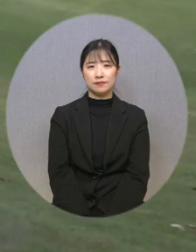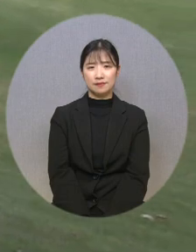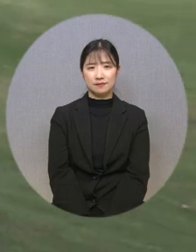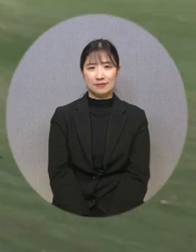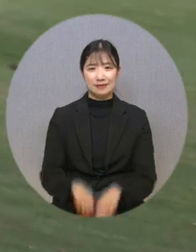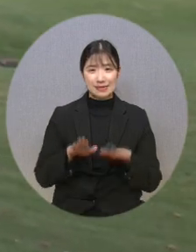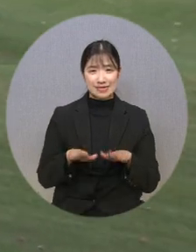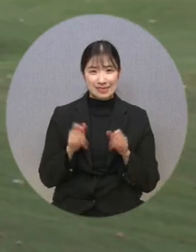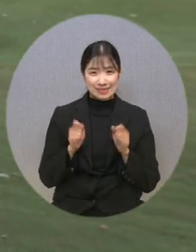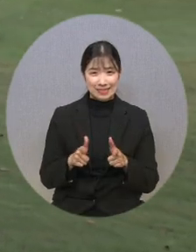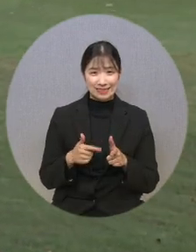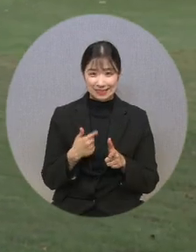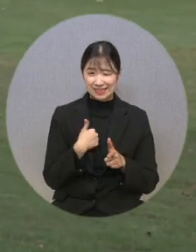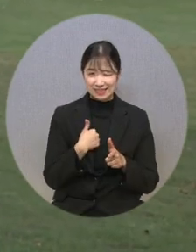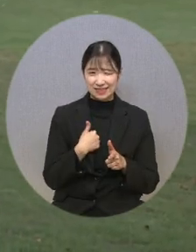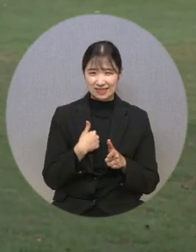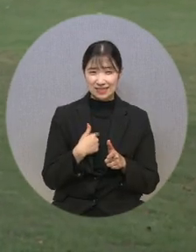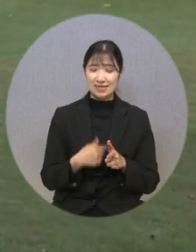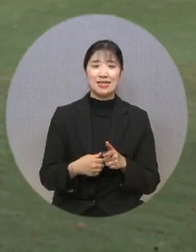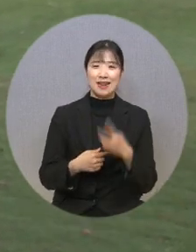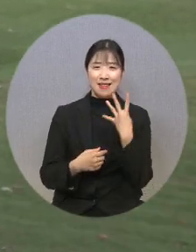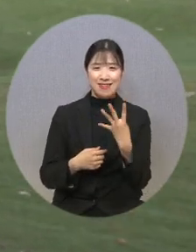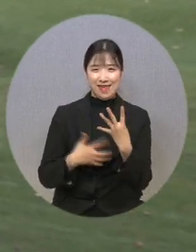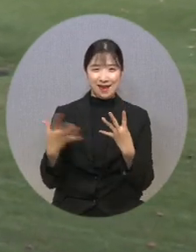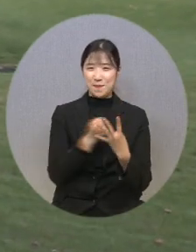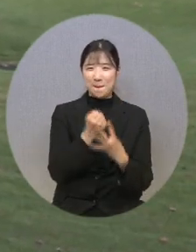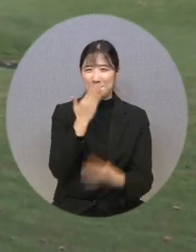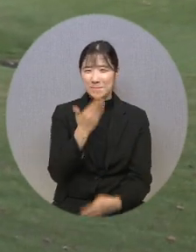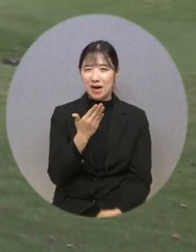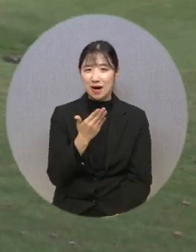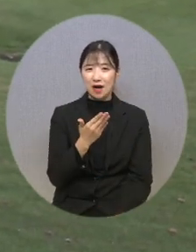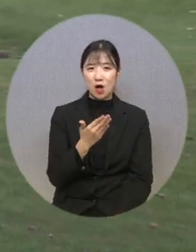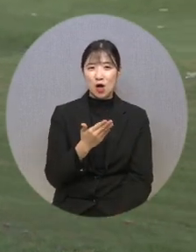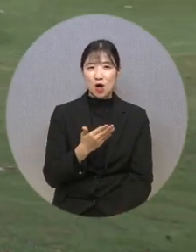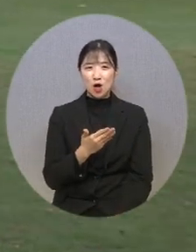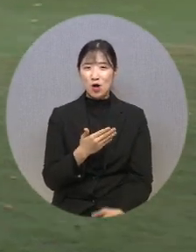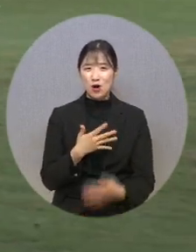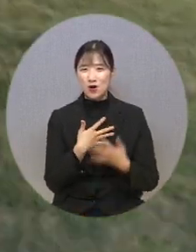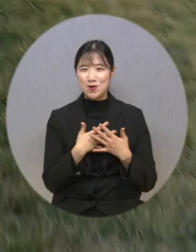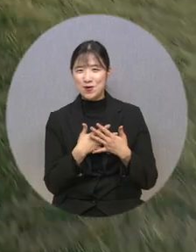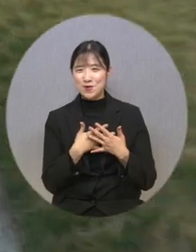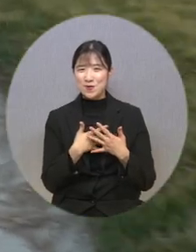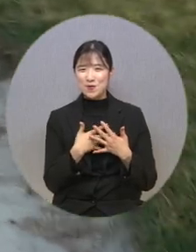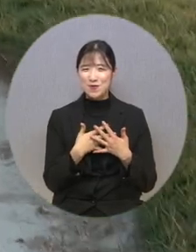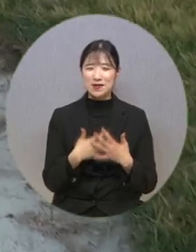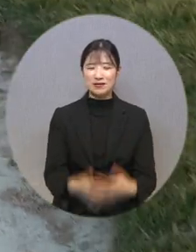괜찮습니다. 잘하면 내장이 올 수도 있어요. 또 오, 갑자기 심장이 빨리 뛰어.